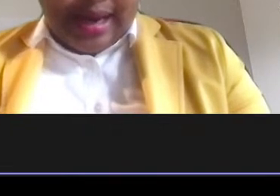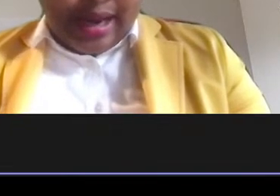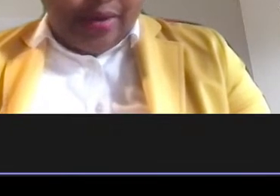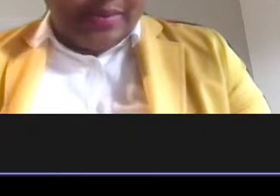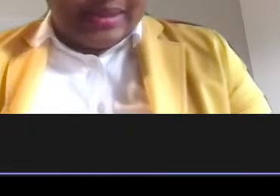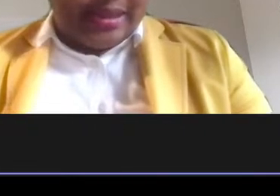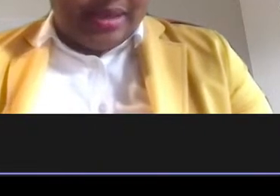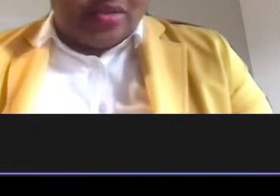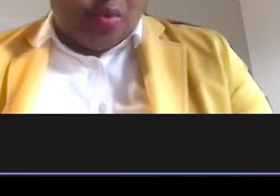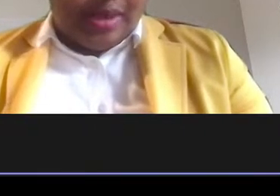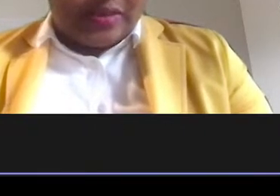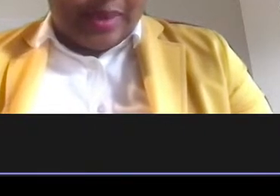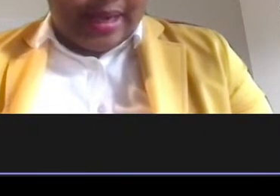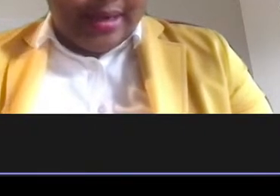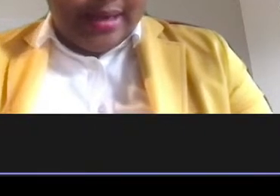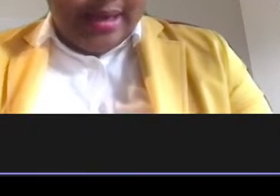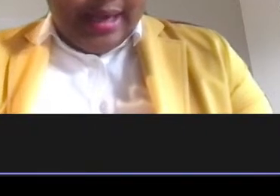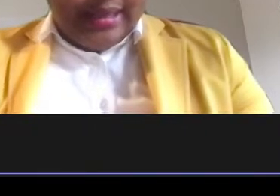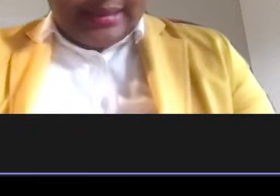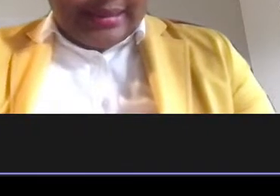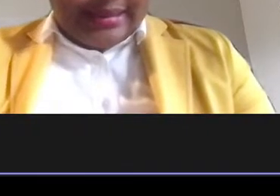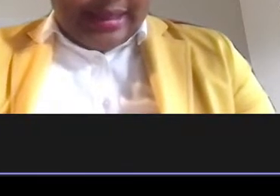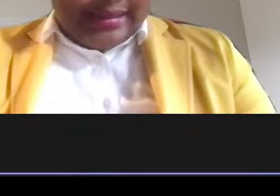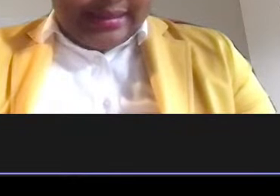okwenziwa ngayo imisebenzi kumasipala.